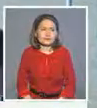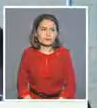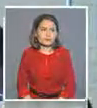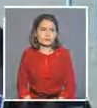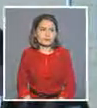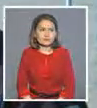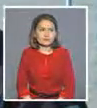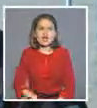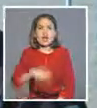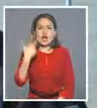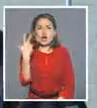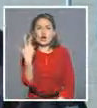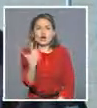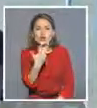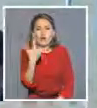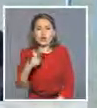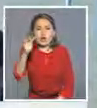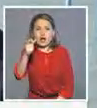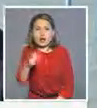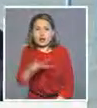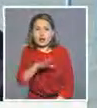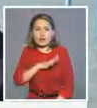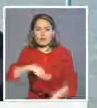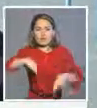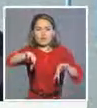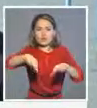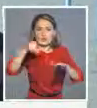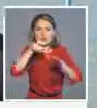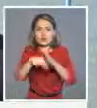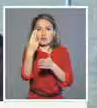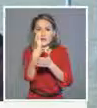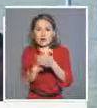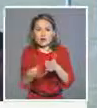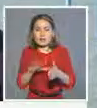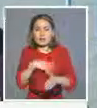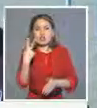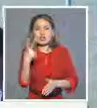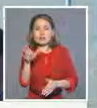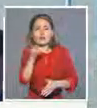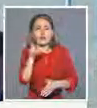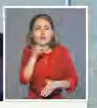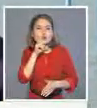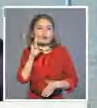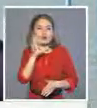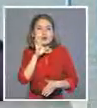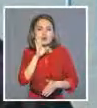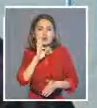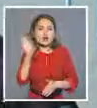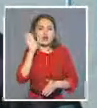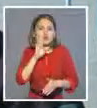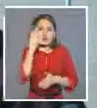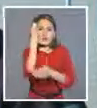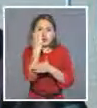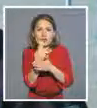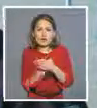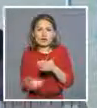Олар үш адам болған, құрбысы және таныс жігіт. 20 жастағы қыз бала жауырадым деп көлік ішіне отырған. Іле Toyota жардан төмен сырғи